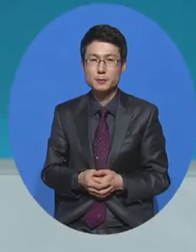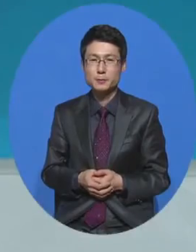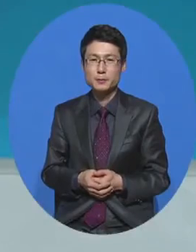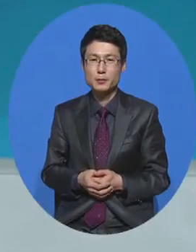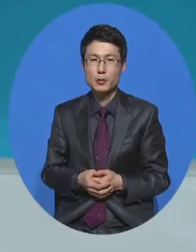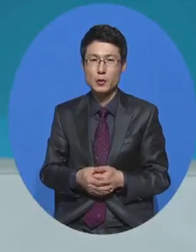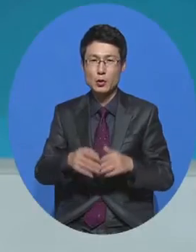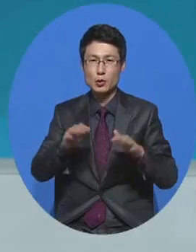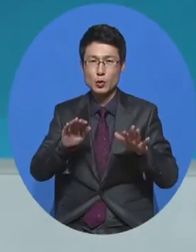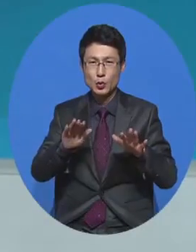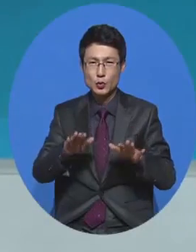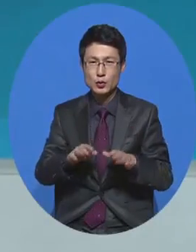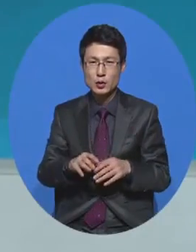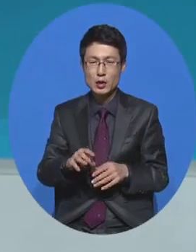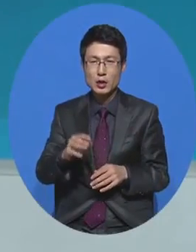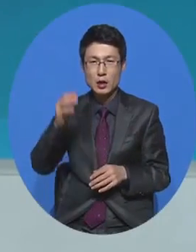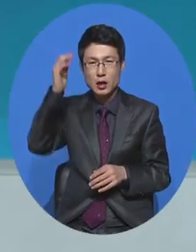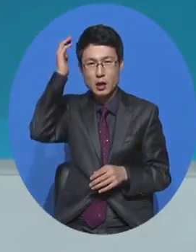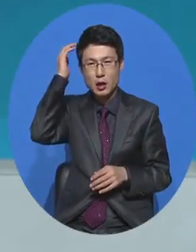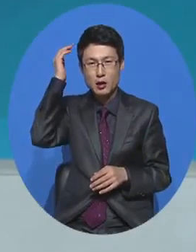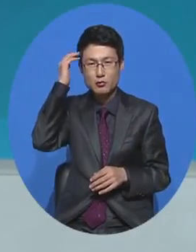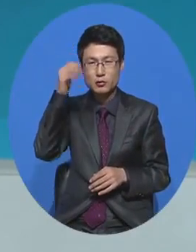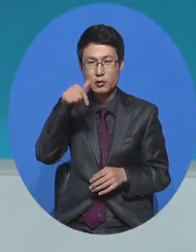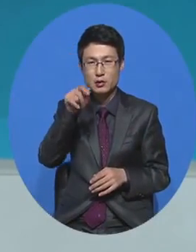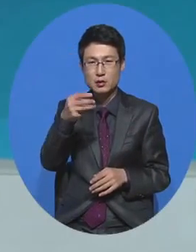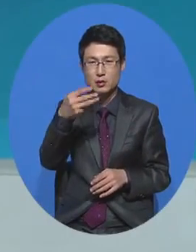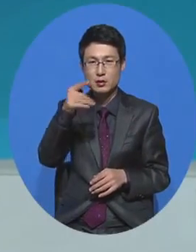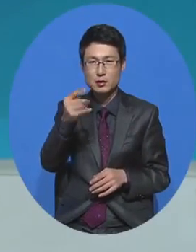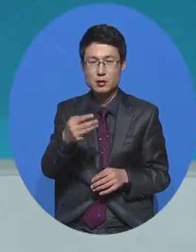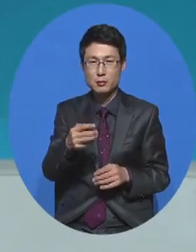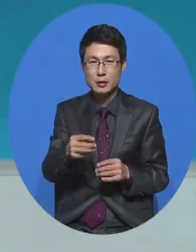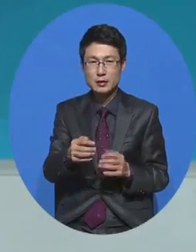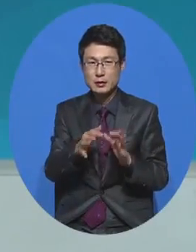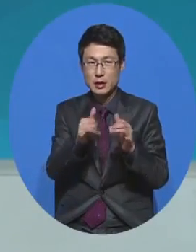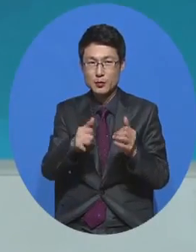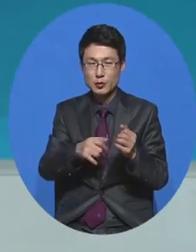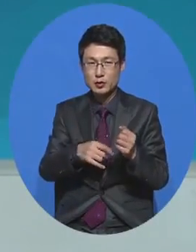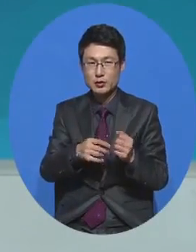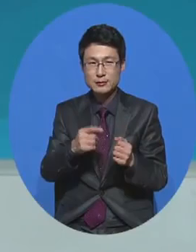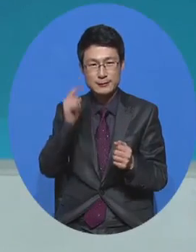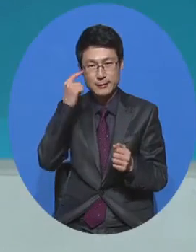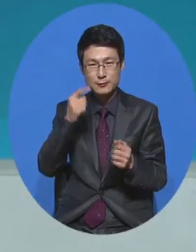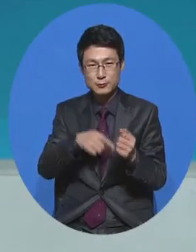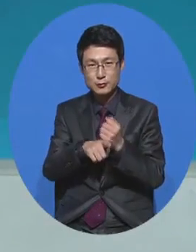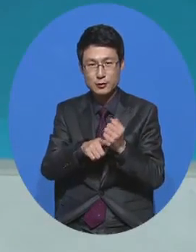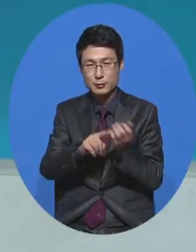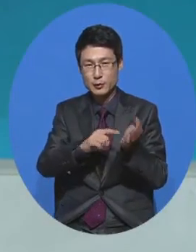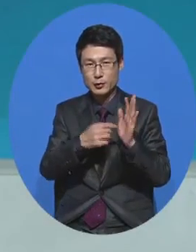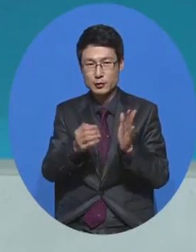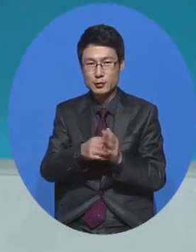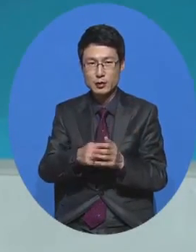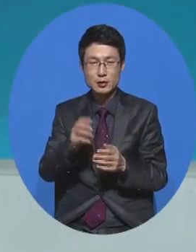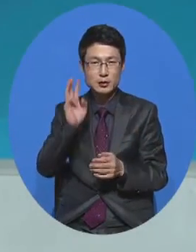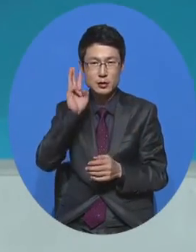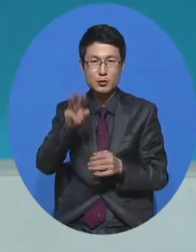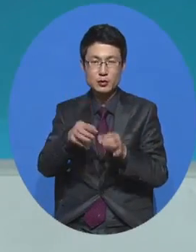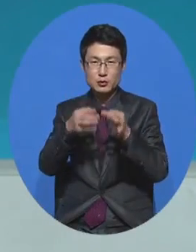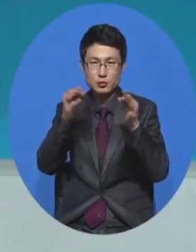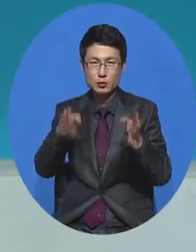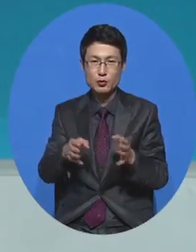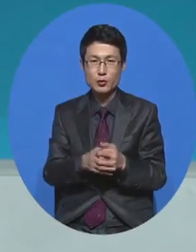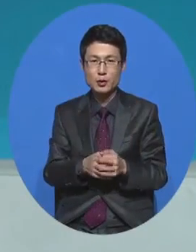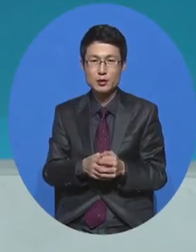오늘자로 한국 갤럽 에서 국정 교과서 관한 여론조사 가 발표되었습니다 에 3일 동안의